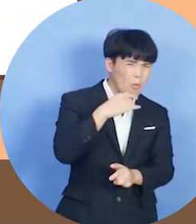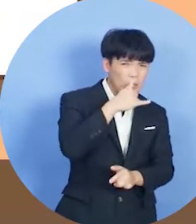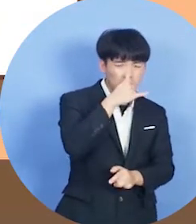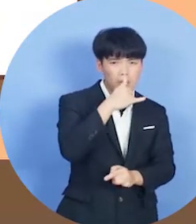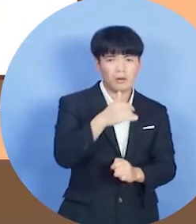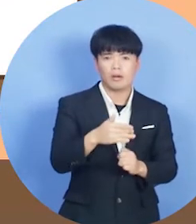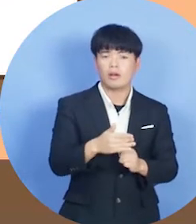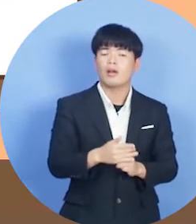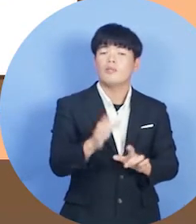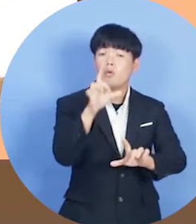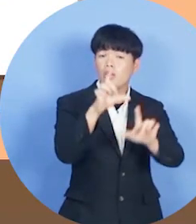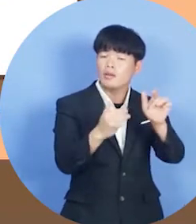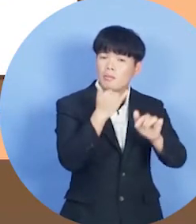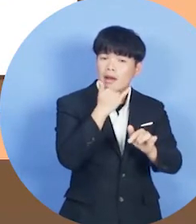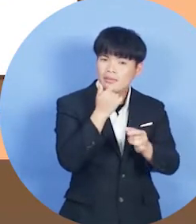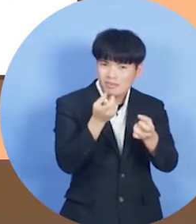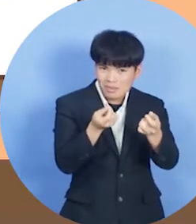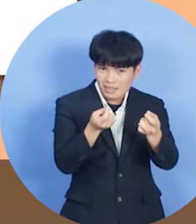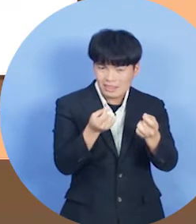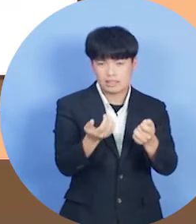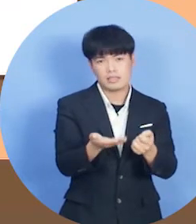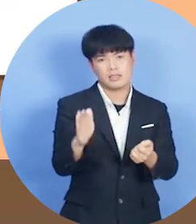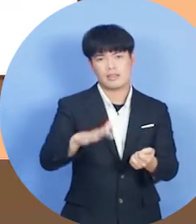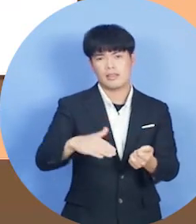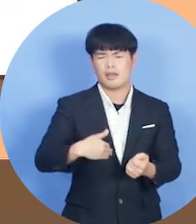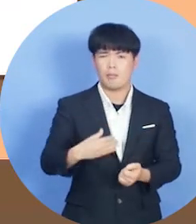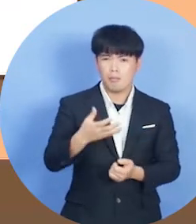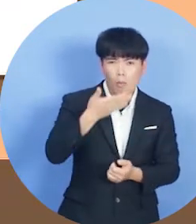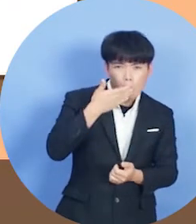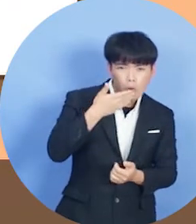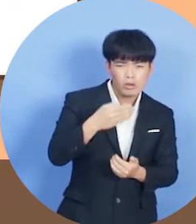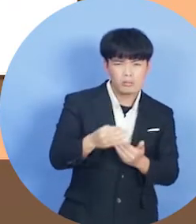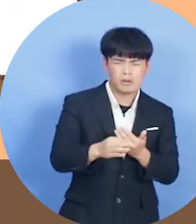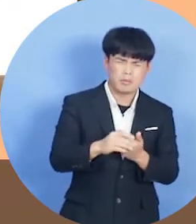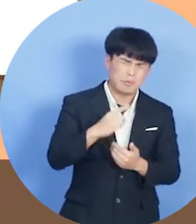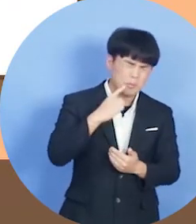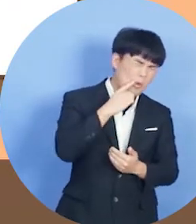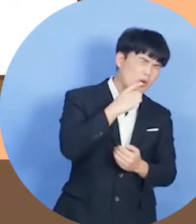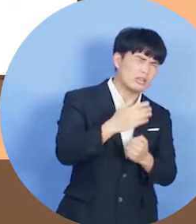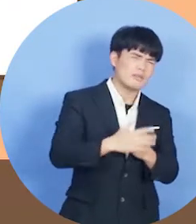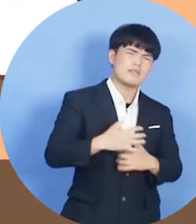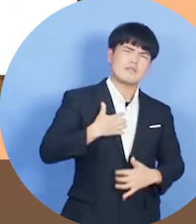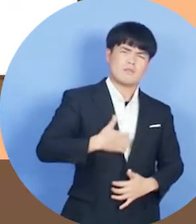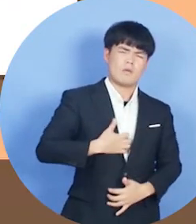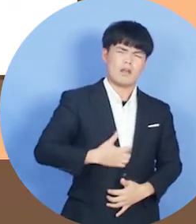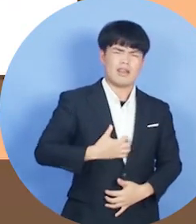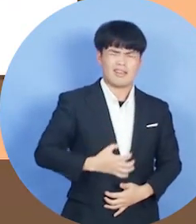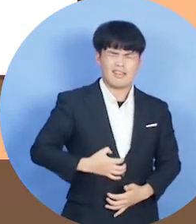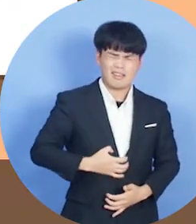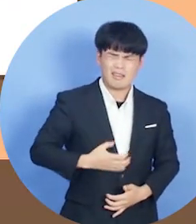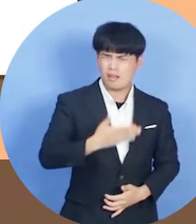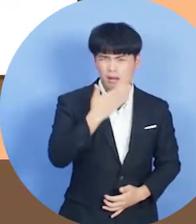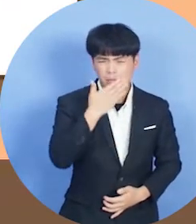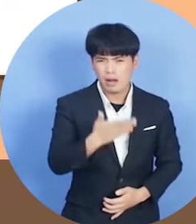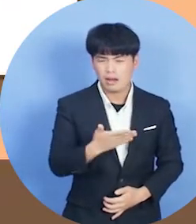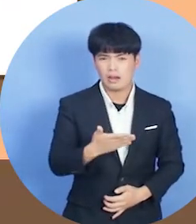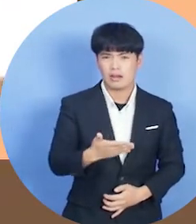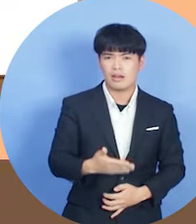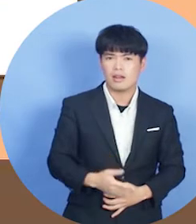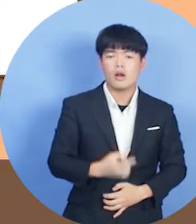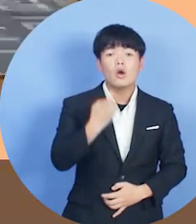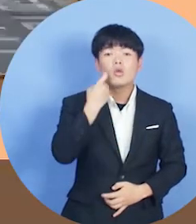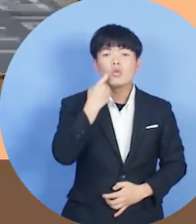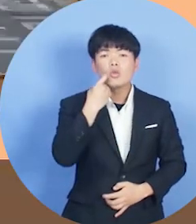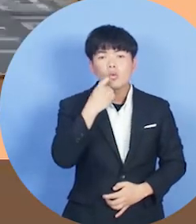흡사하지만 독성 물질이 들어있어 섭취 시 설사나 구토 등 위장장애를 일으킬 수 있는데요. 마로니에는 가을철에는